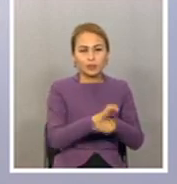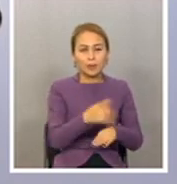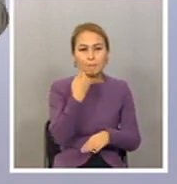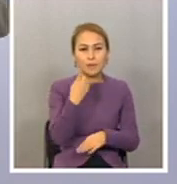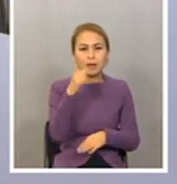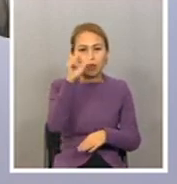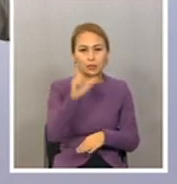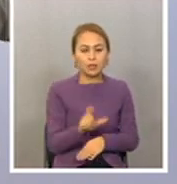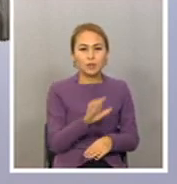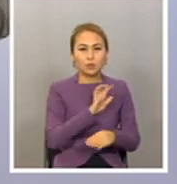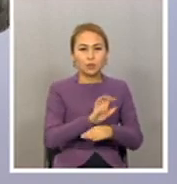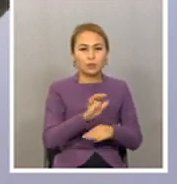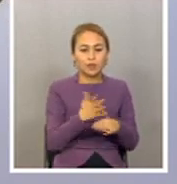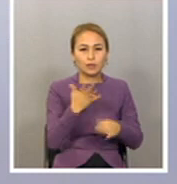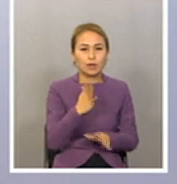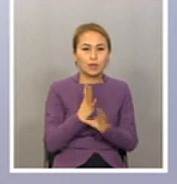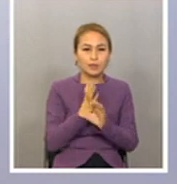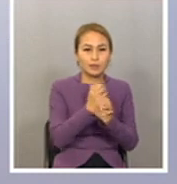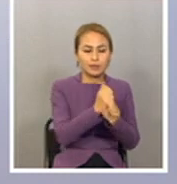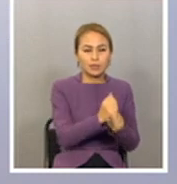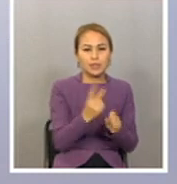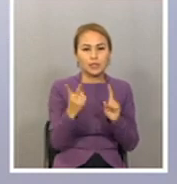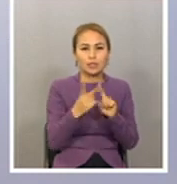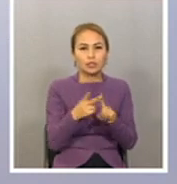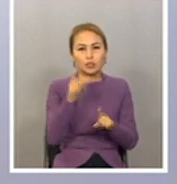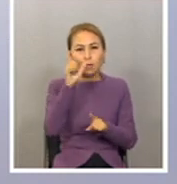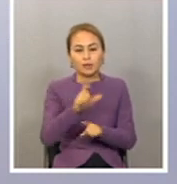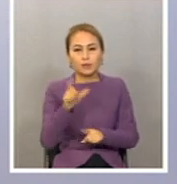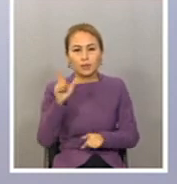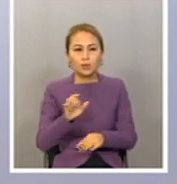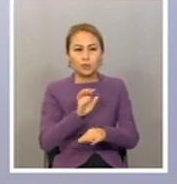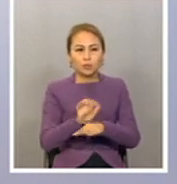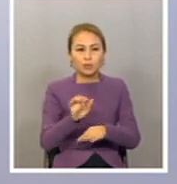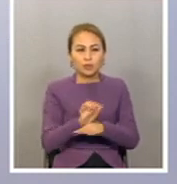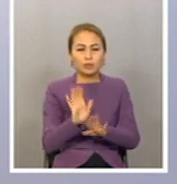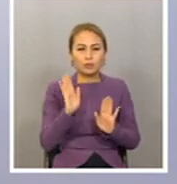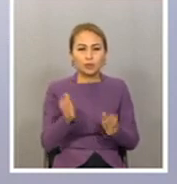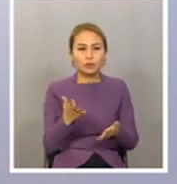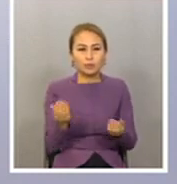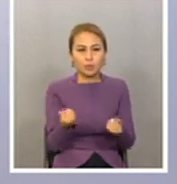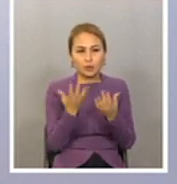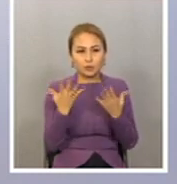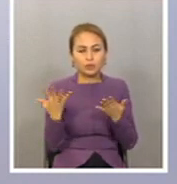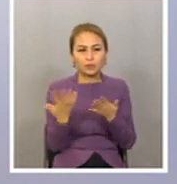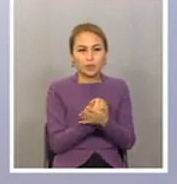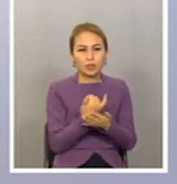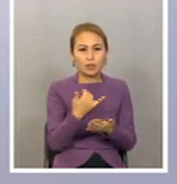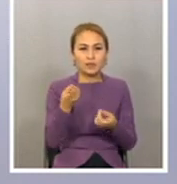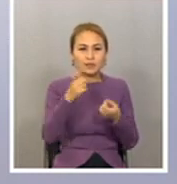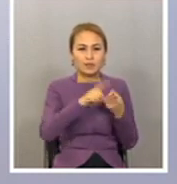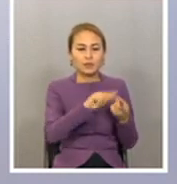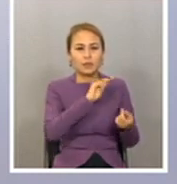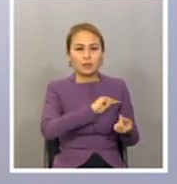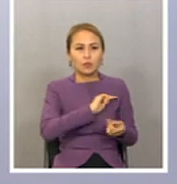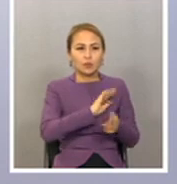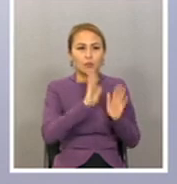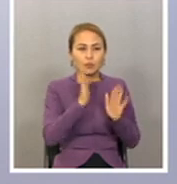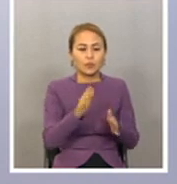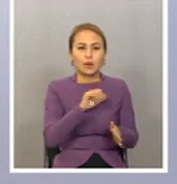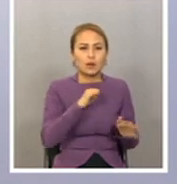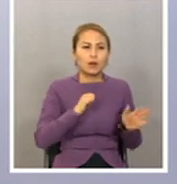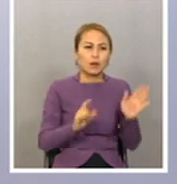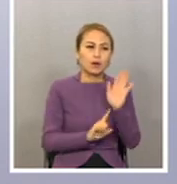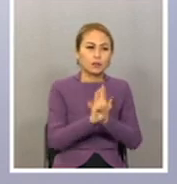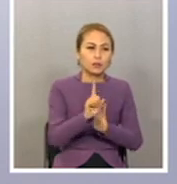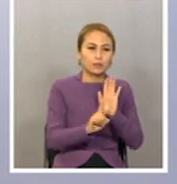адамның өнімділігін азайтсақ, екінші адамның өнімділігі шығады. Осы бойынша жұмыс істейміз қазір. Алдымен